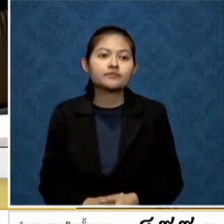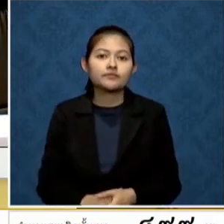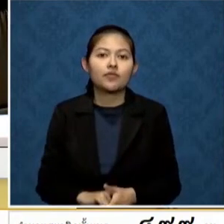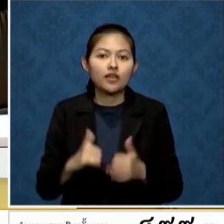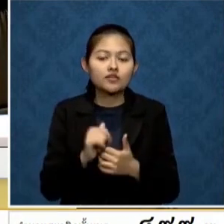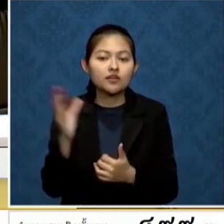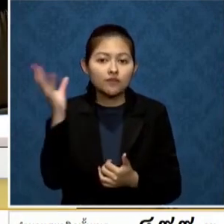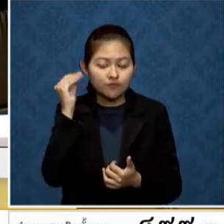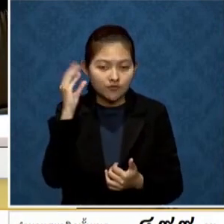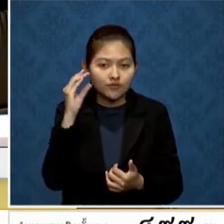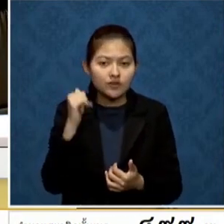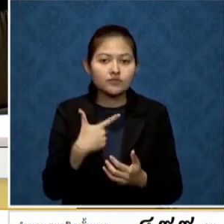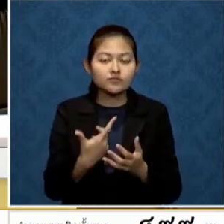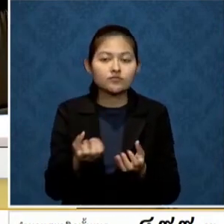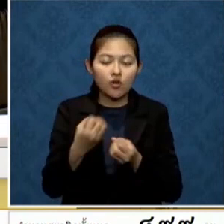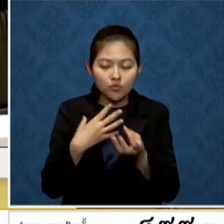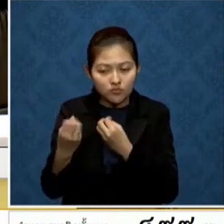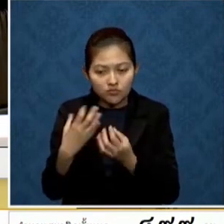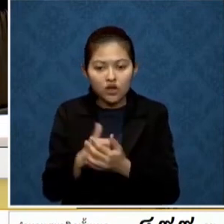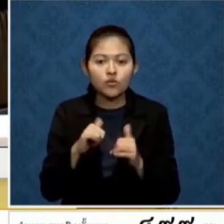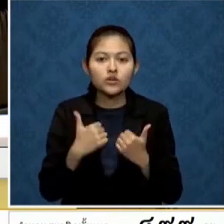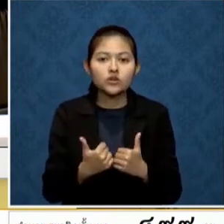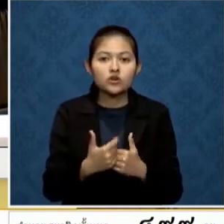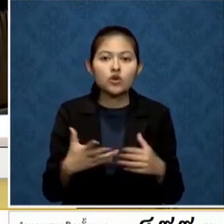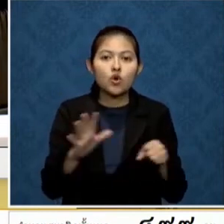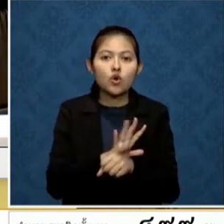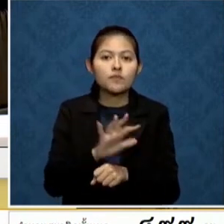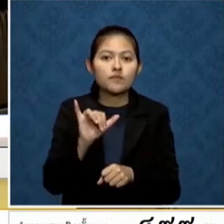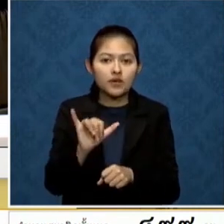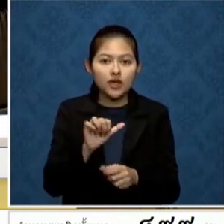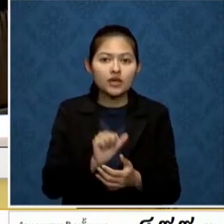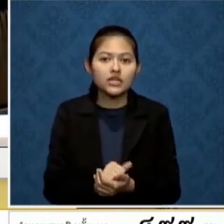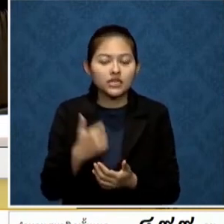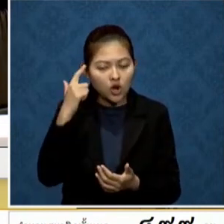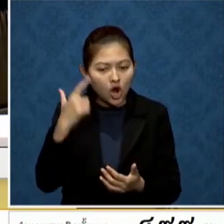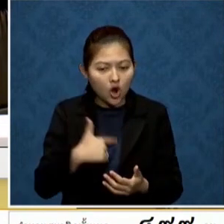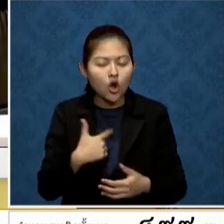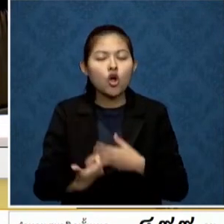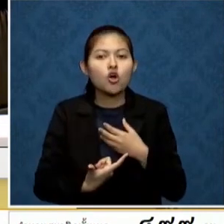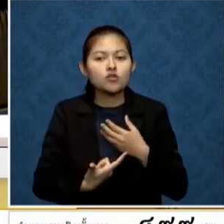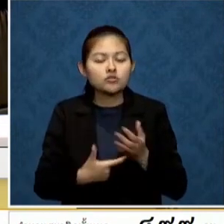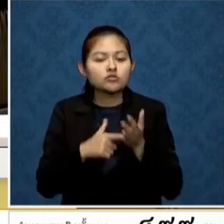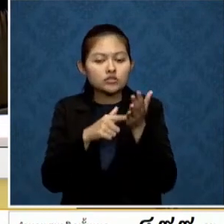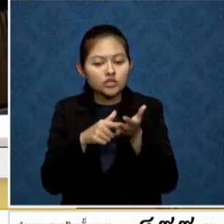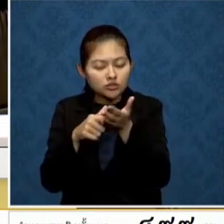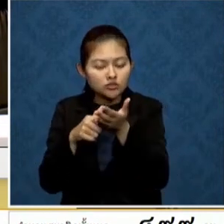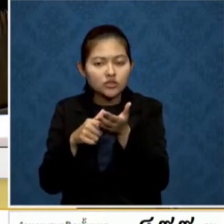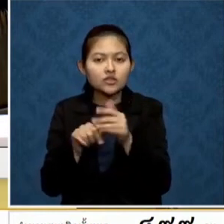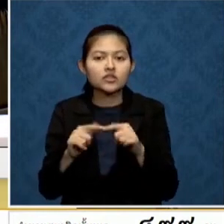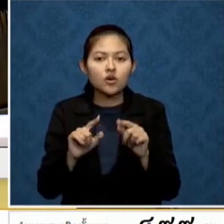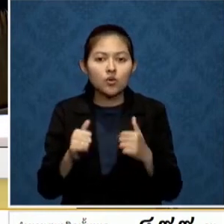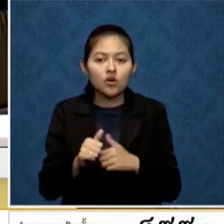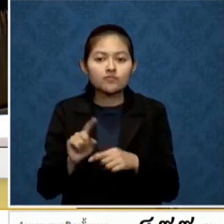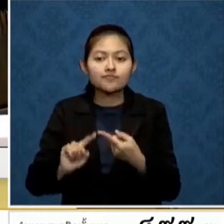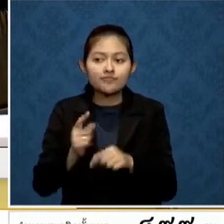ตามฟังการอภิปรายมาครับท่านประธานผมอาจจะยังฟังไม่ครบถ้วนแต่ผมคิดว่ายังมีข้อเสนอดีๆที่ท่านพฤตได้นำเสนอแต่ว่ายังไม่เห็นเพื่อน